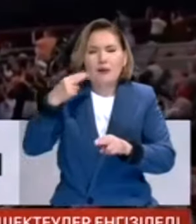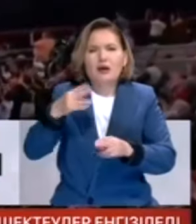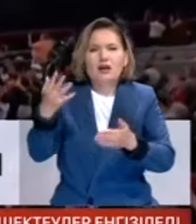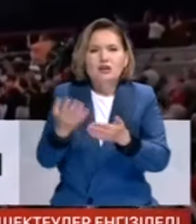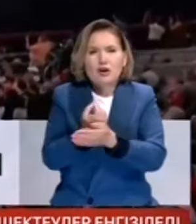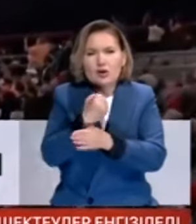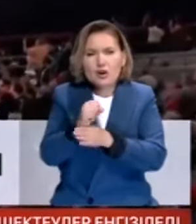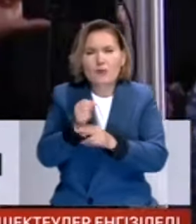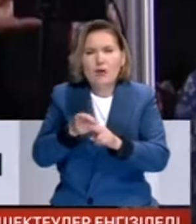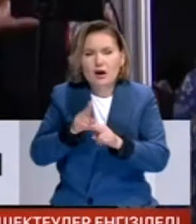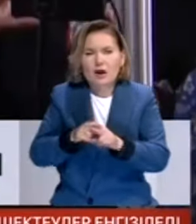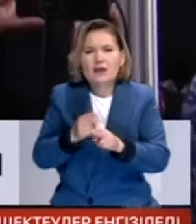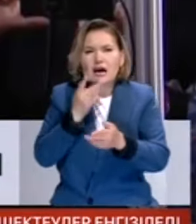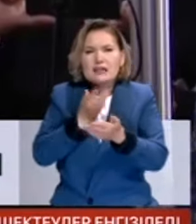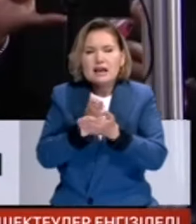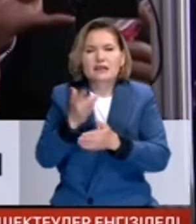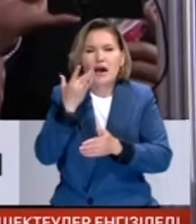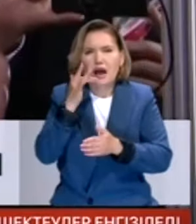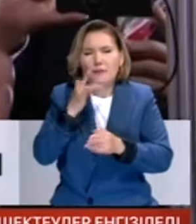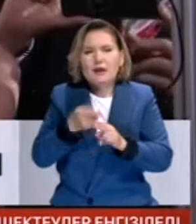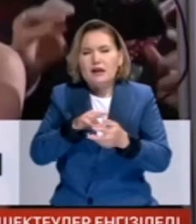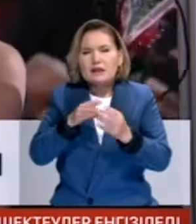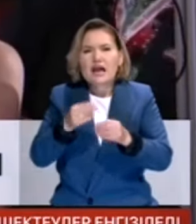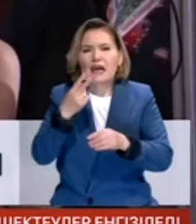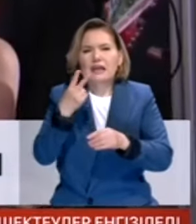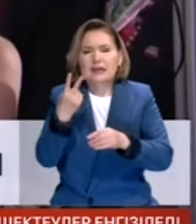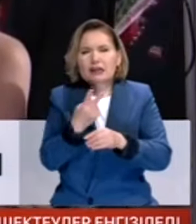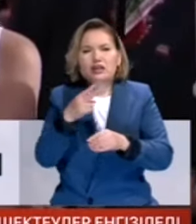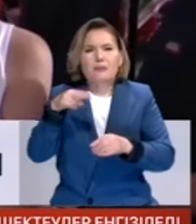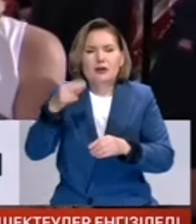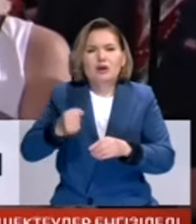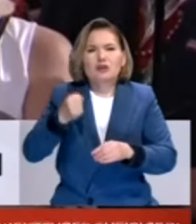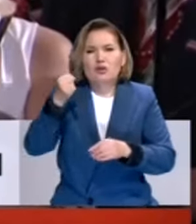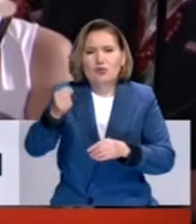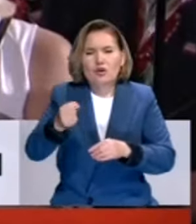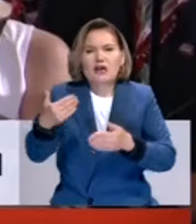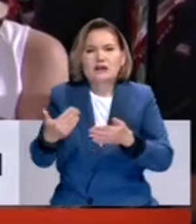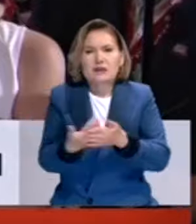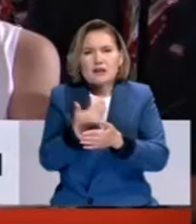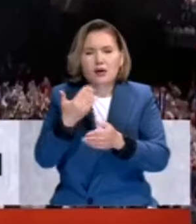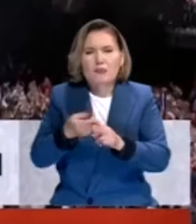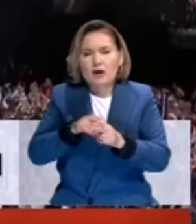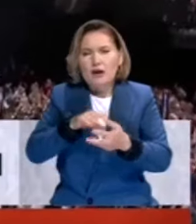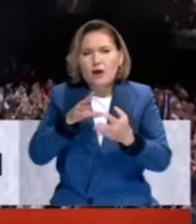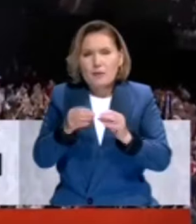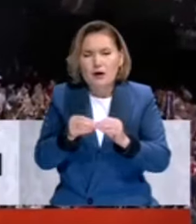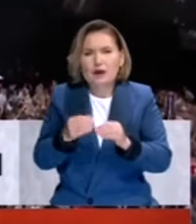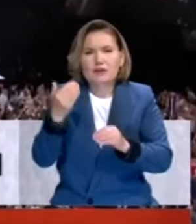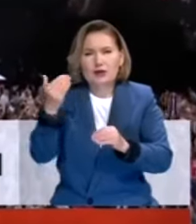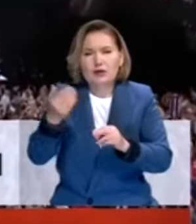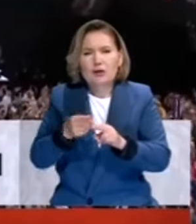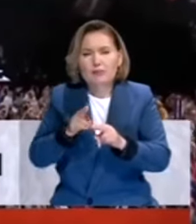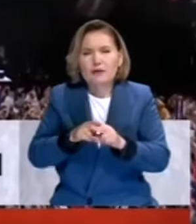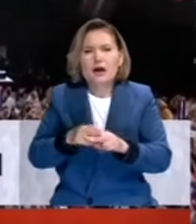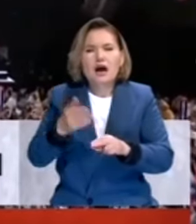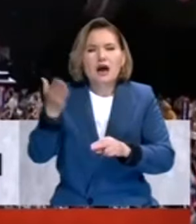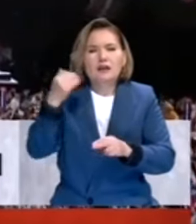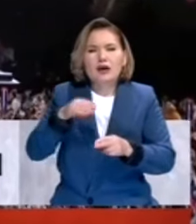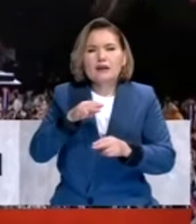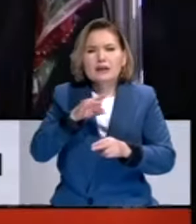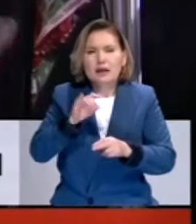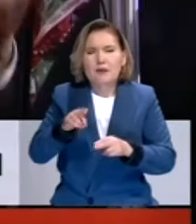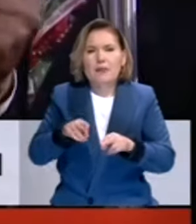жатса, бұл саясаткер Құрама Штаттарда екінші адамға айналады. Венс әйгілі ел құқық мектебінің түлегі. Бір кездері